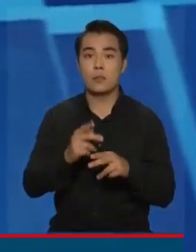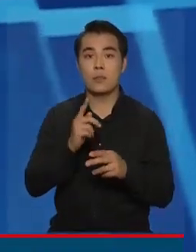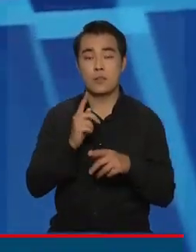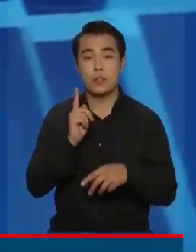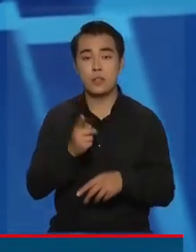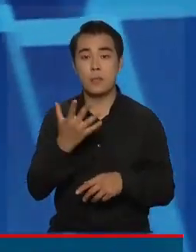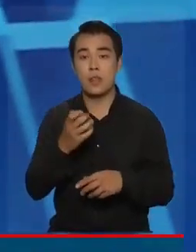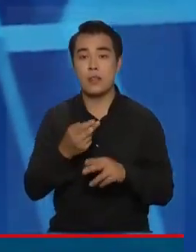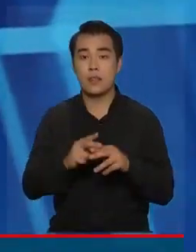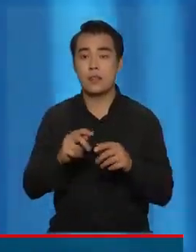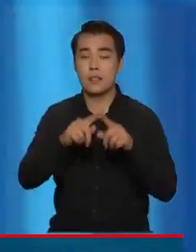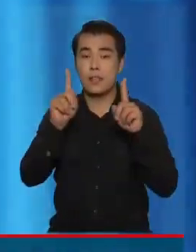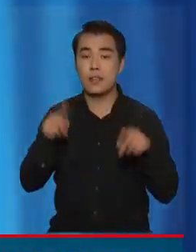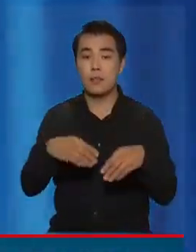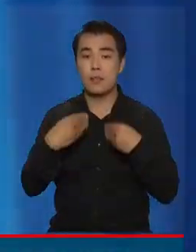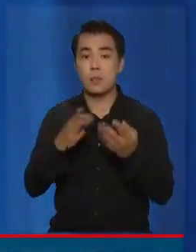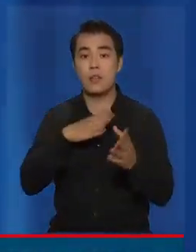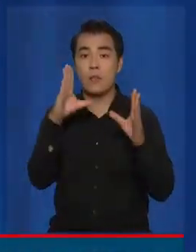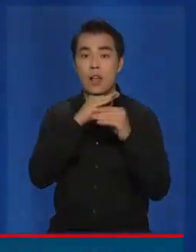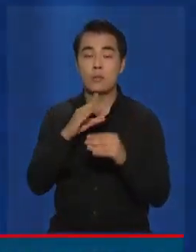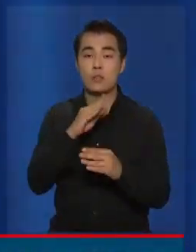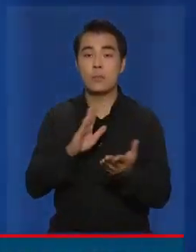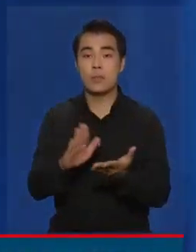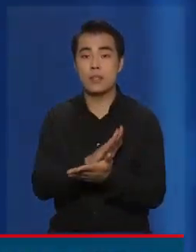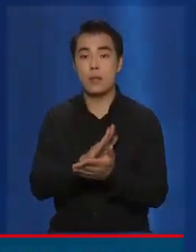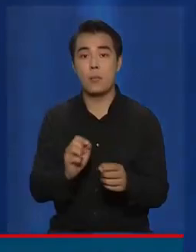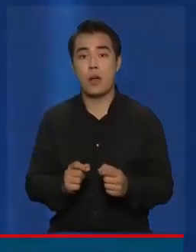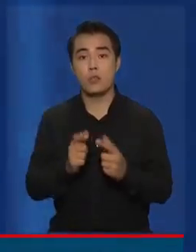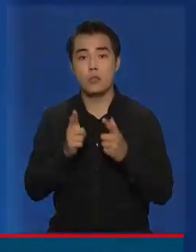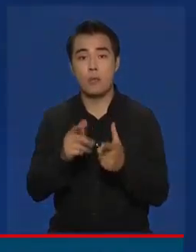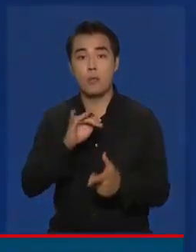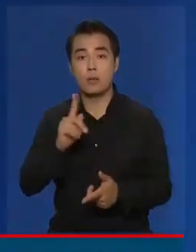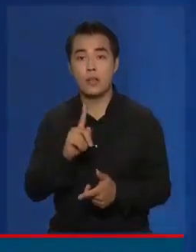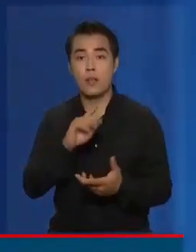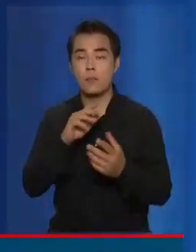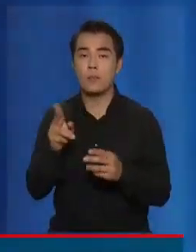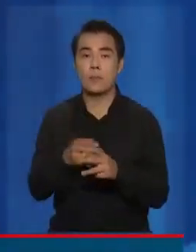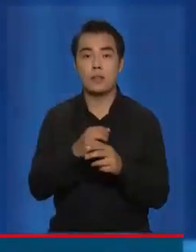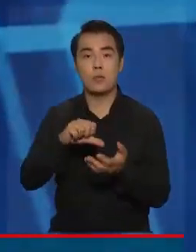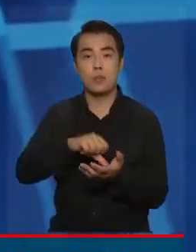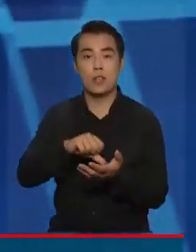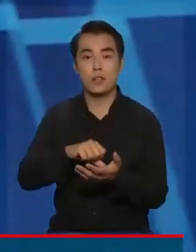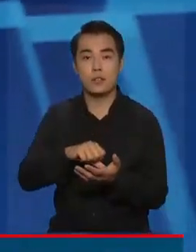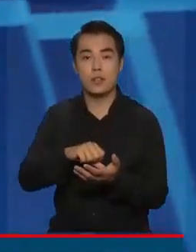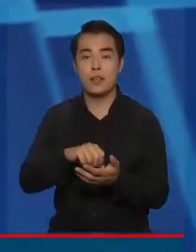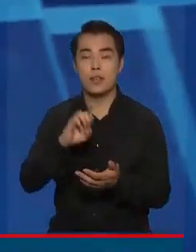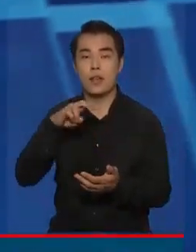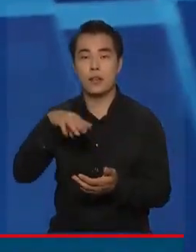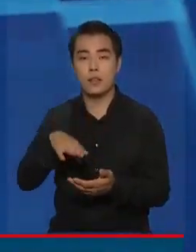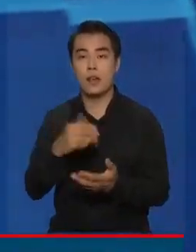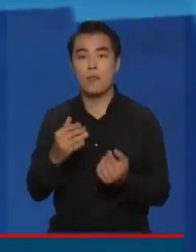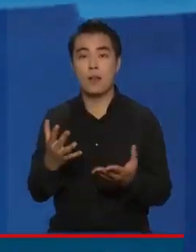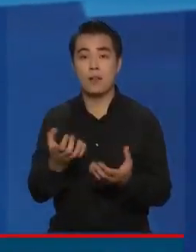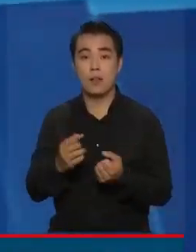1500 сертификатов с возможностью бесплатного поступления в вузы без учета ЕНТЭ. Воспользовалось, как